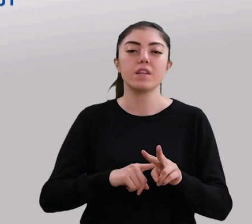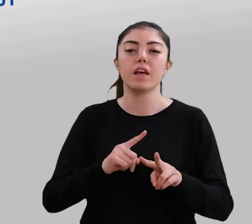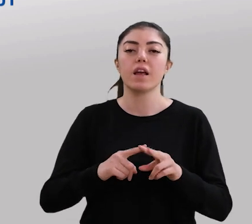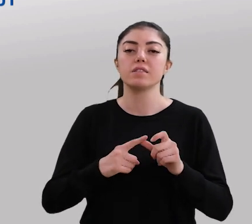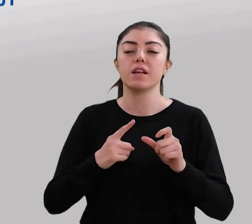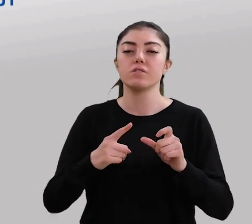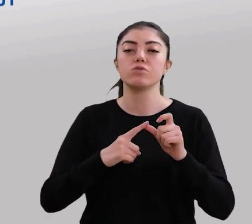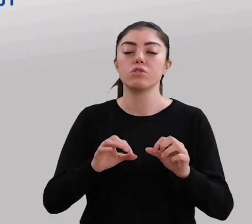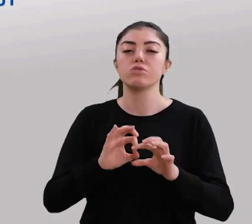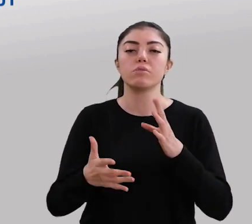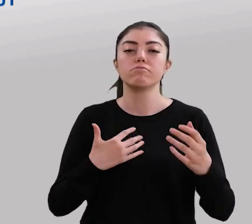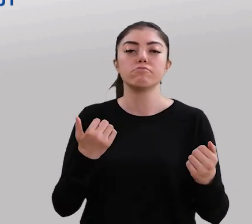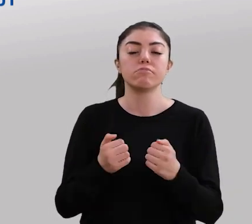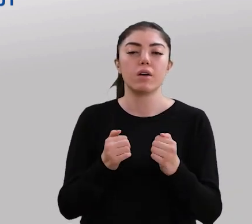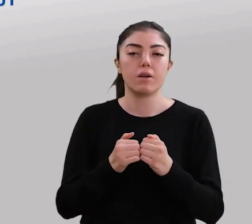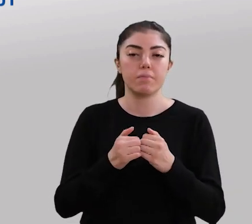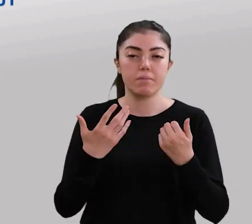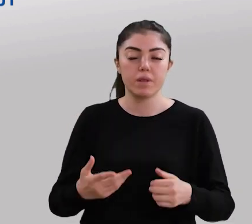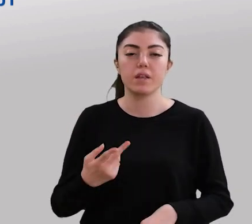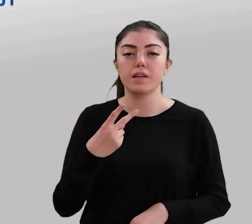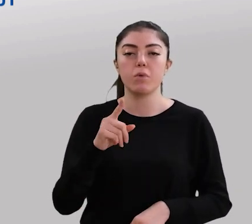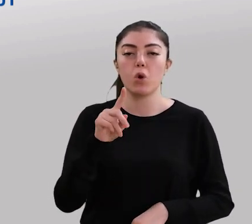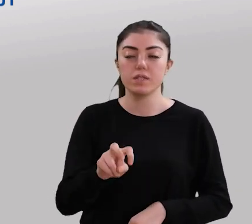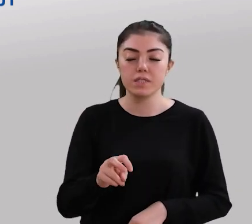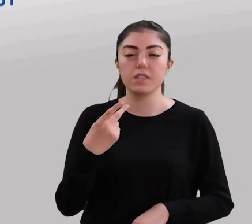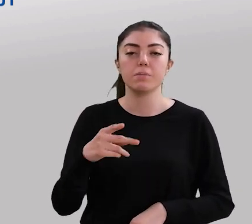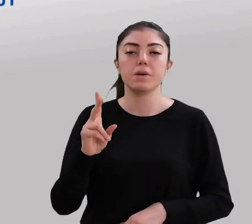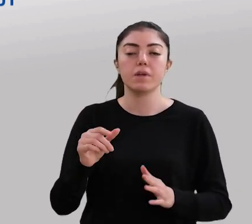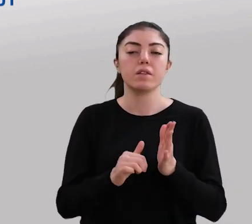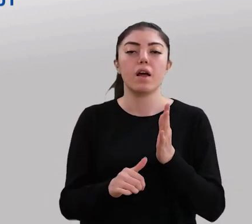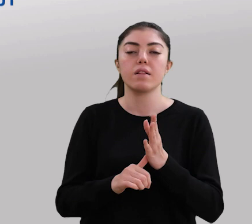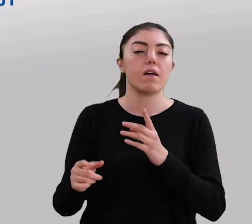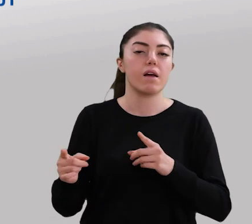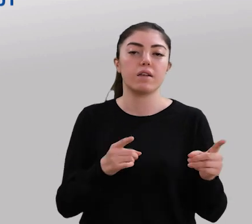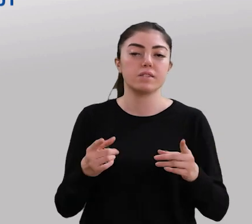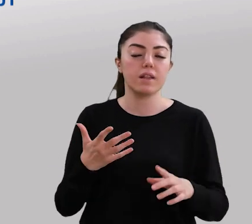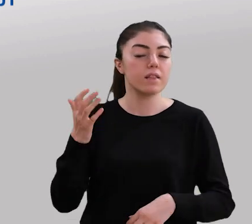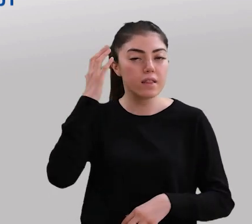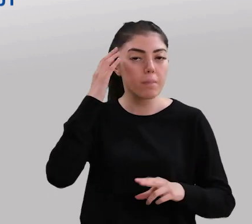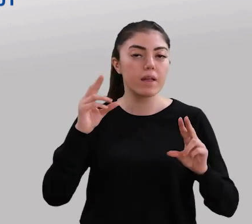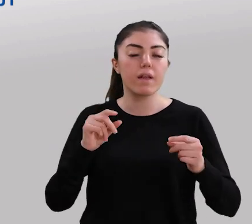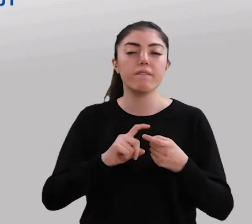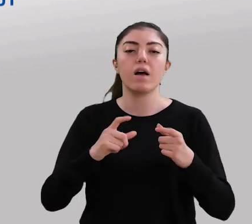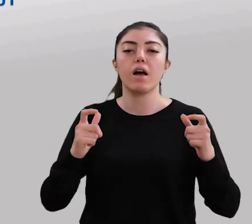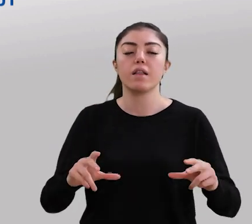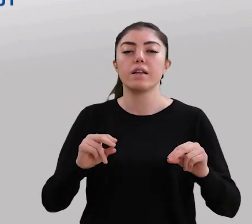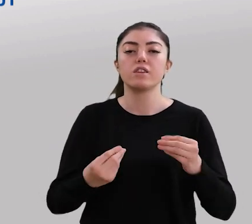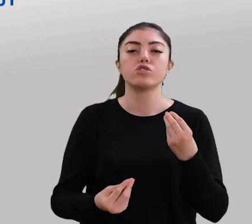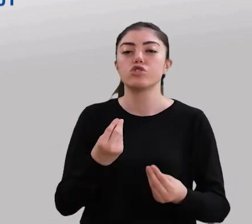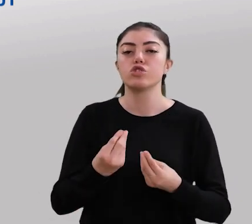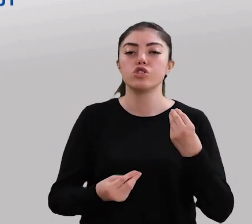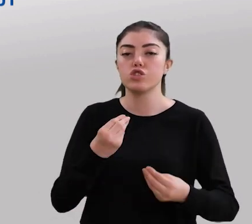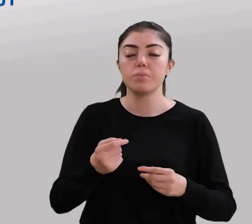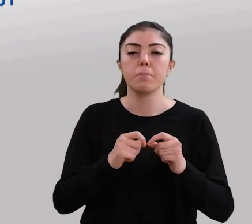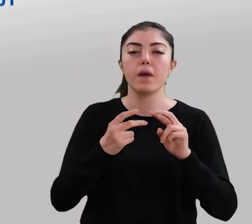YKS soru çözümleri çalışmasında sizlerle 2018-2021 tarihleri arasında temel yeterli kalan Yeterlik